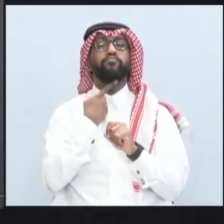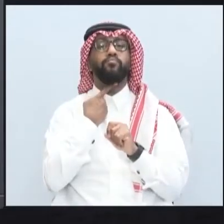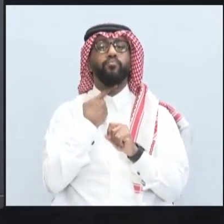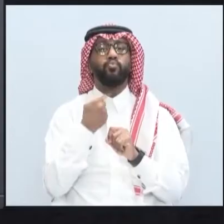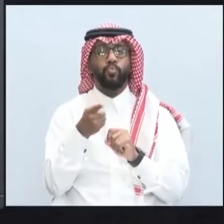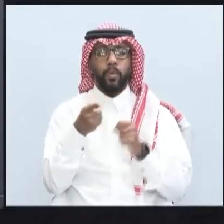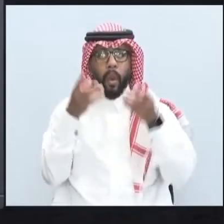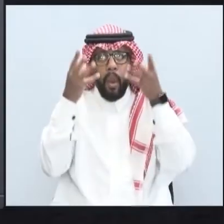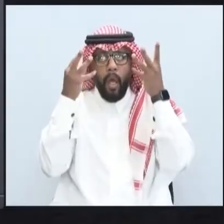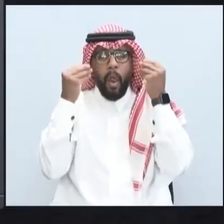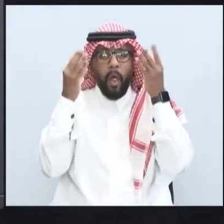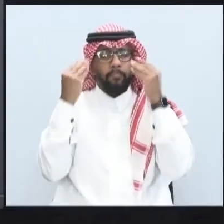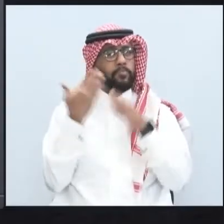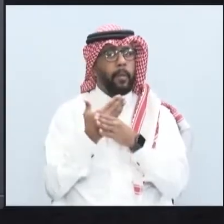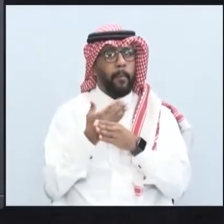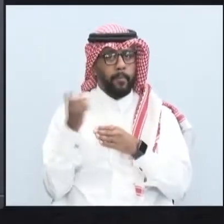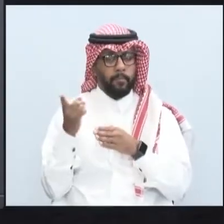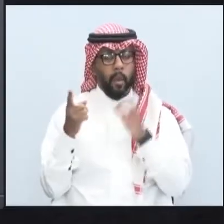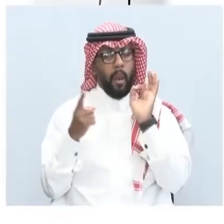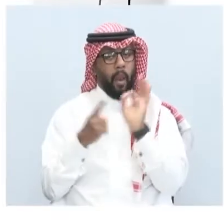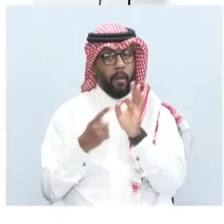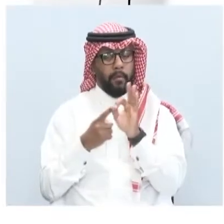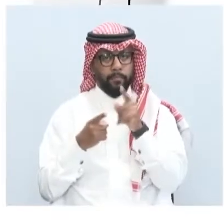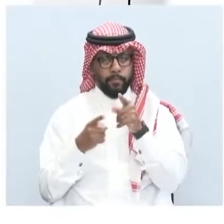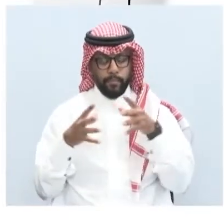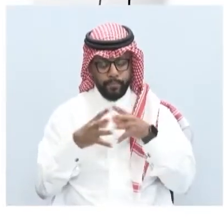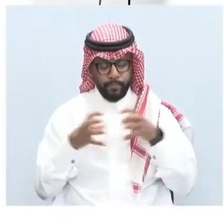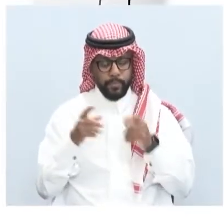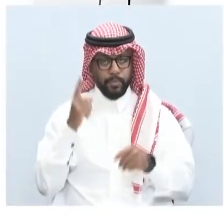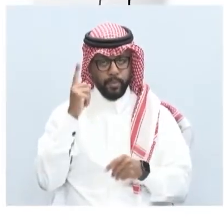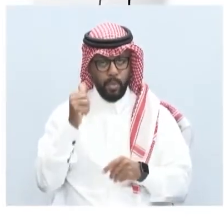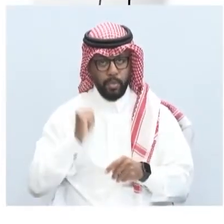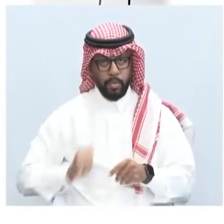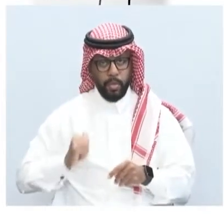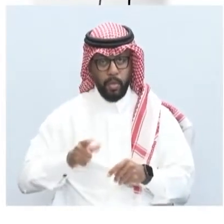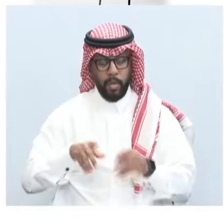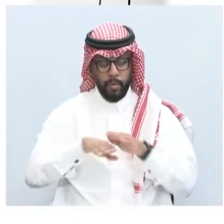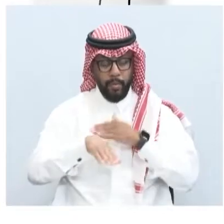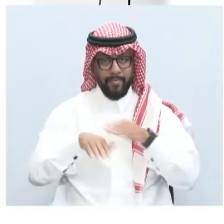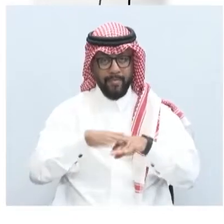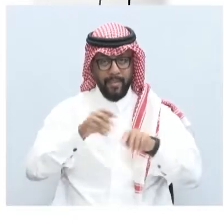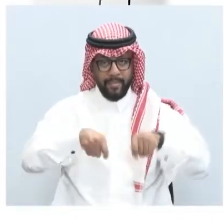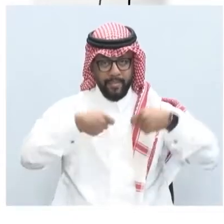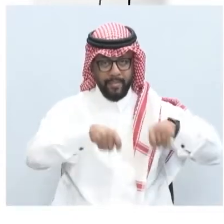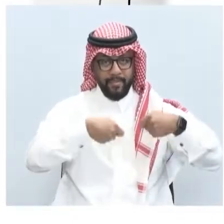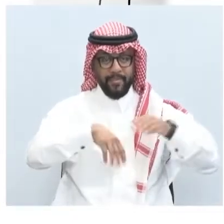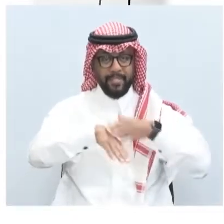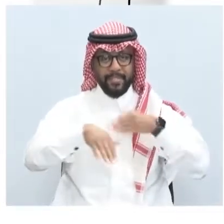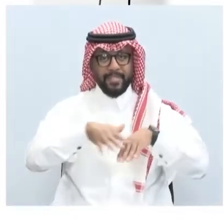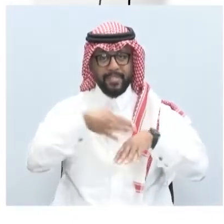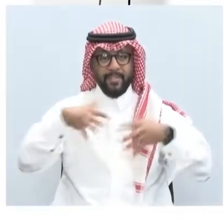نتعلم فاولا ان يبين الطالب حكم المسح على الخف